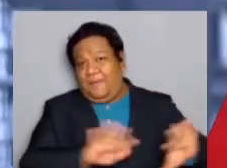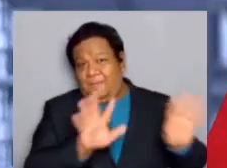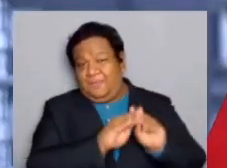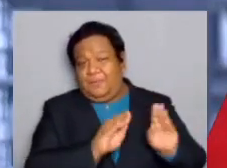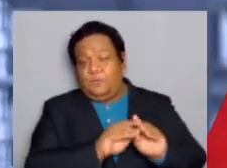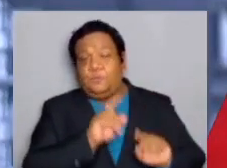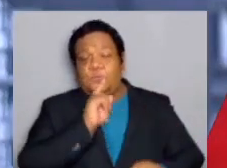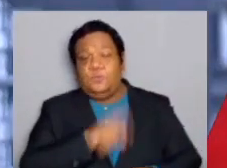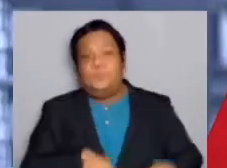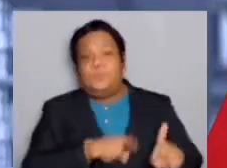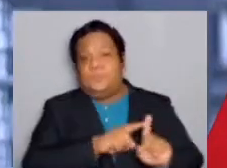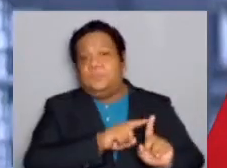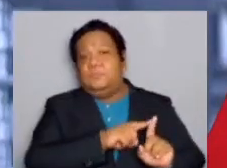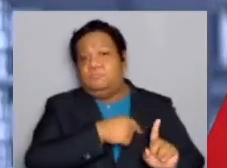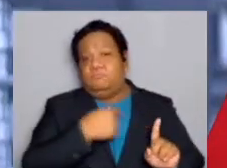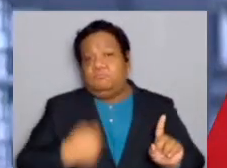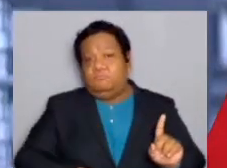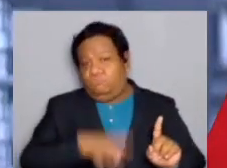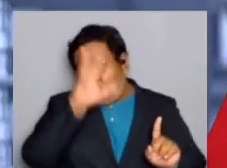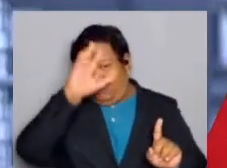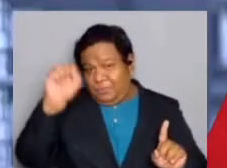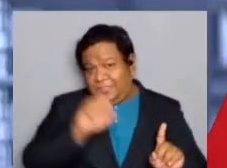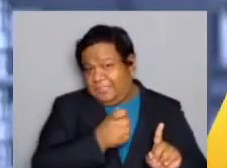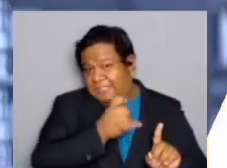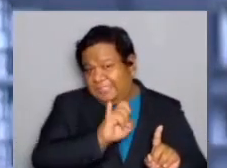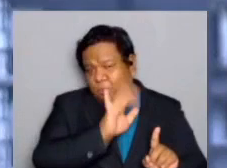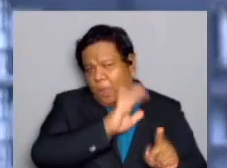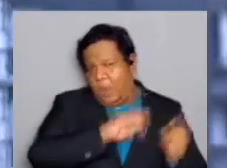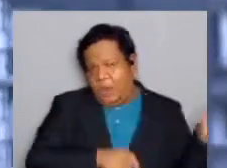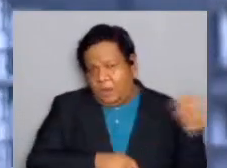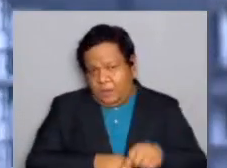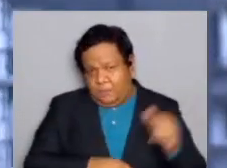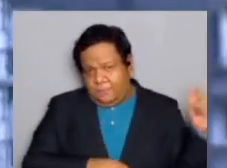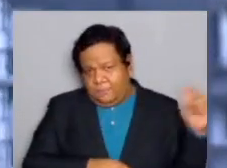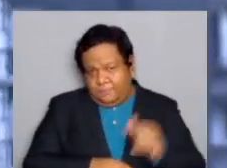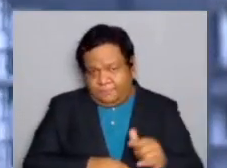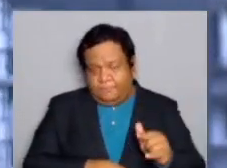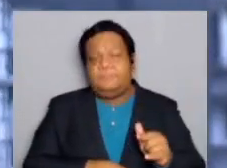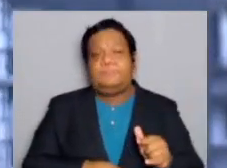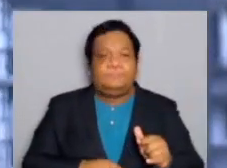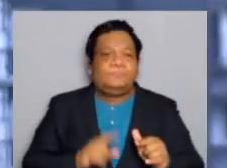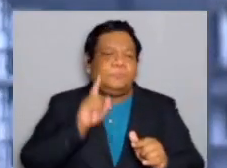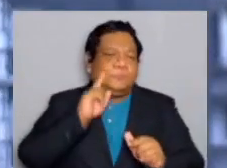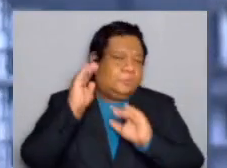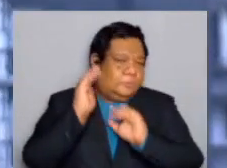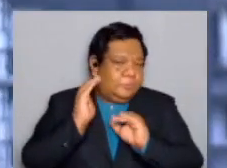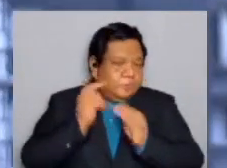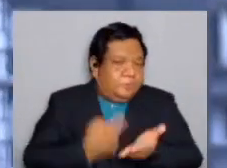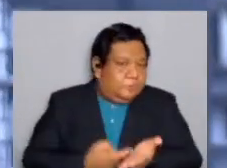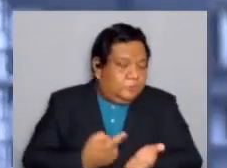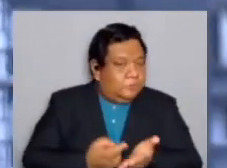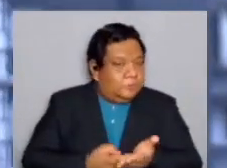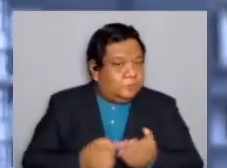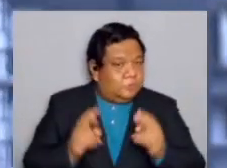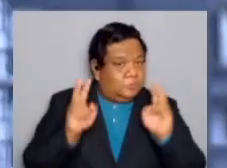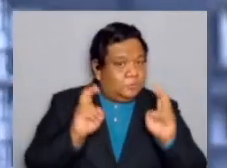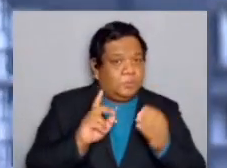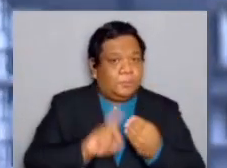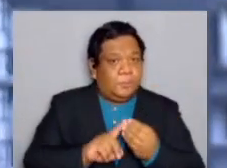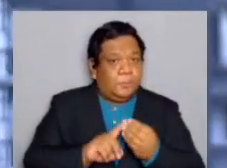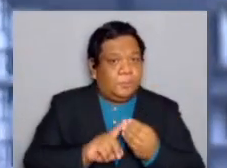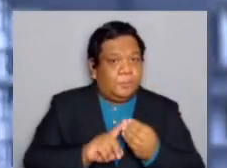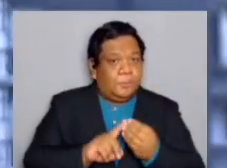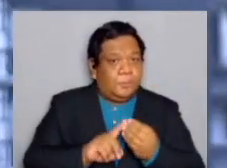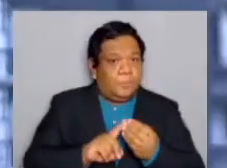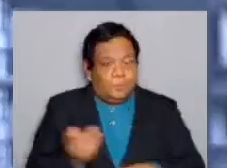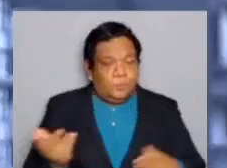Xi Jinping yung inaasahan dadalo rito. At inaasahan pong matatalakay, isa sa mga issue na kanila matatalakay ay yung issue ng agawan ng teritoryo